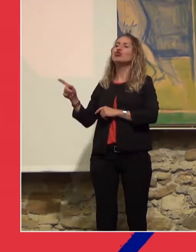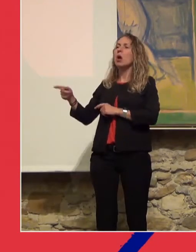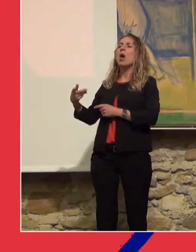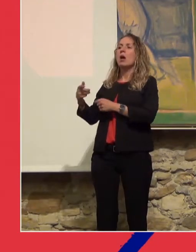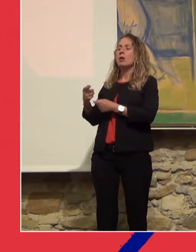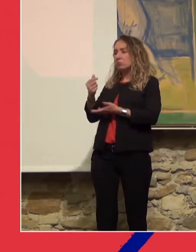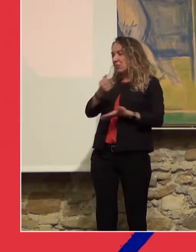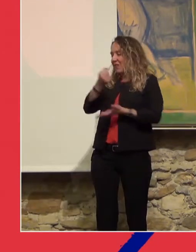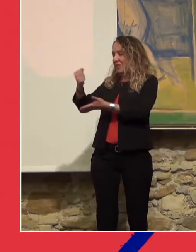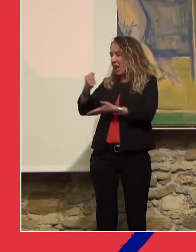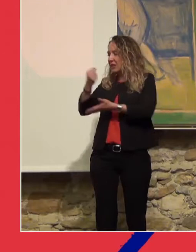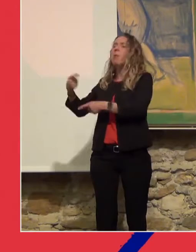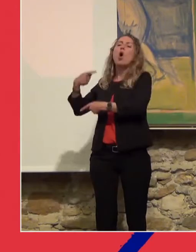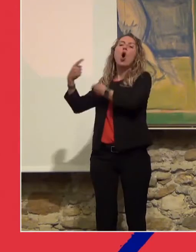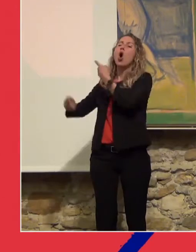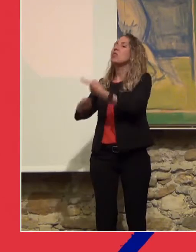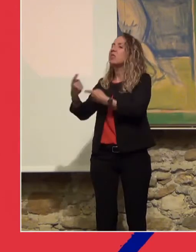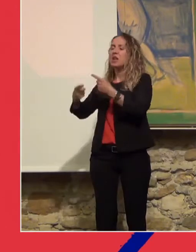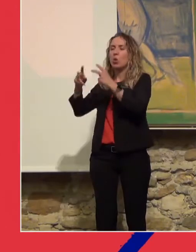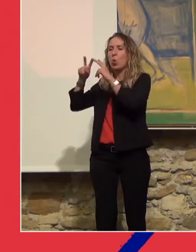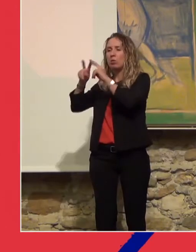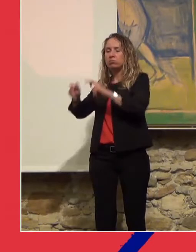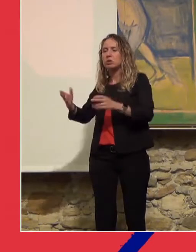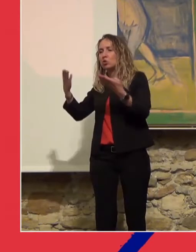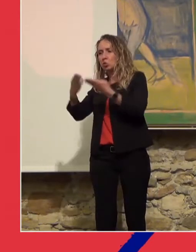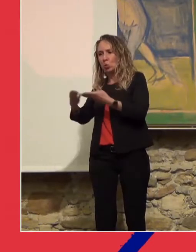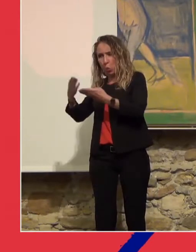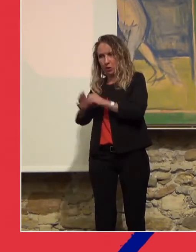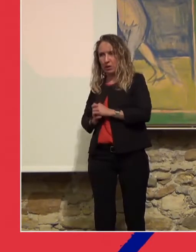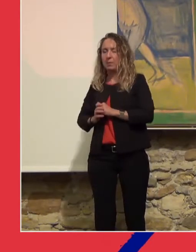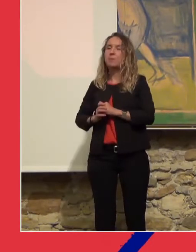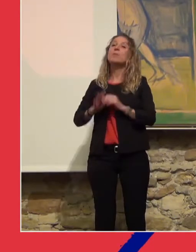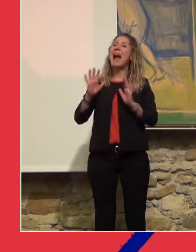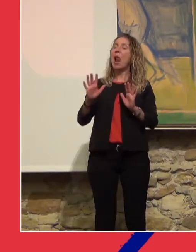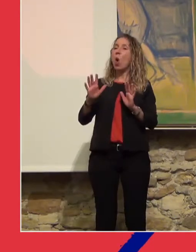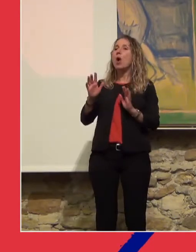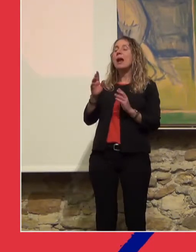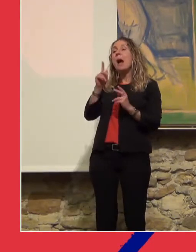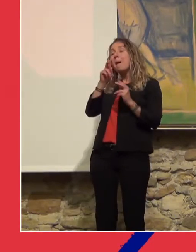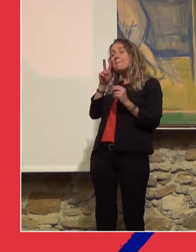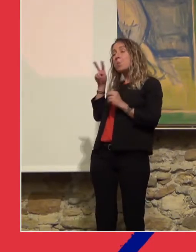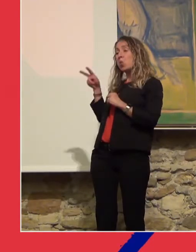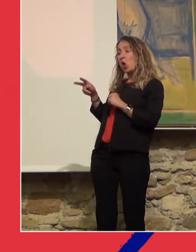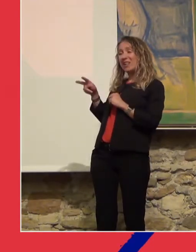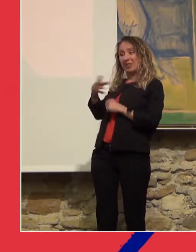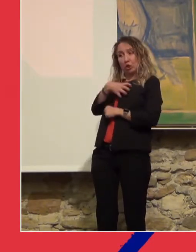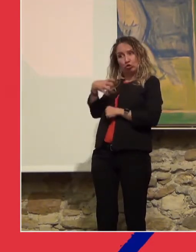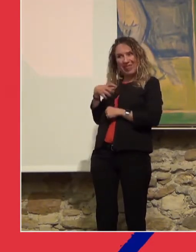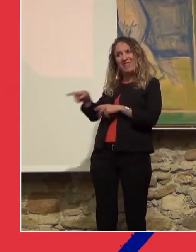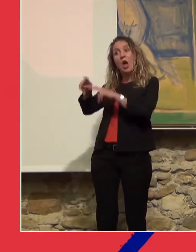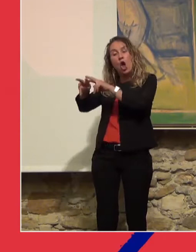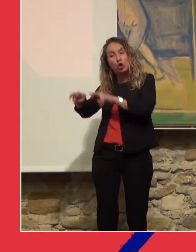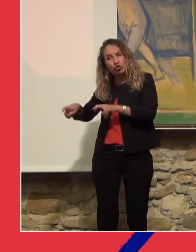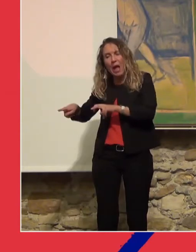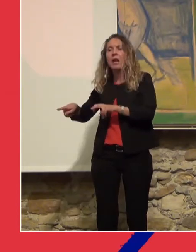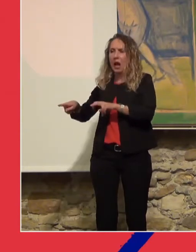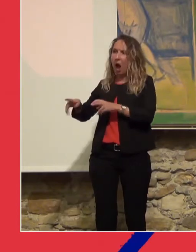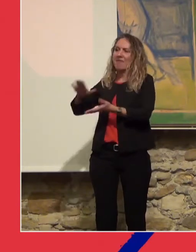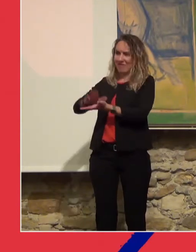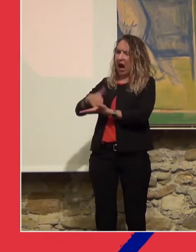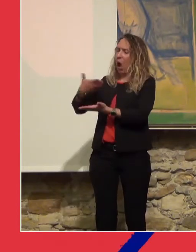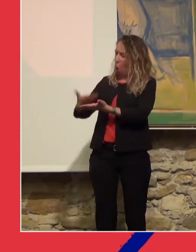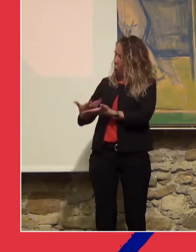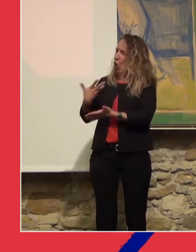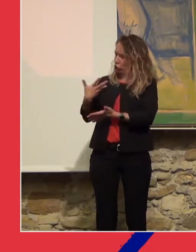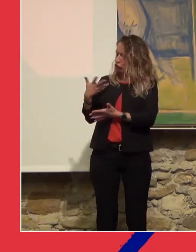di vista puramente scientifico, queste ricerche sono legittime. La produzione di chimere